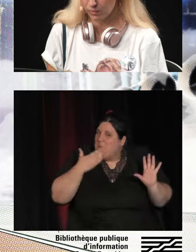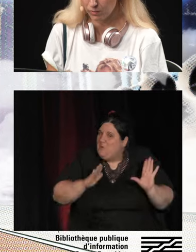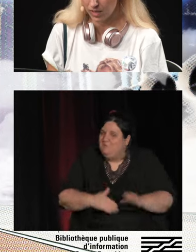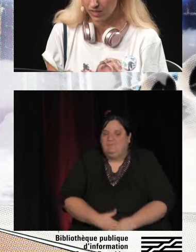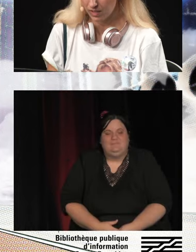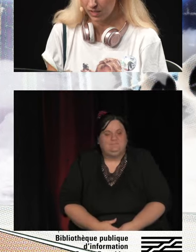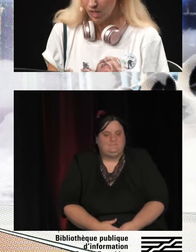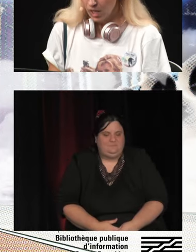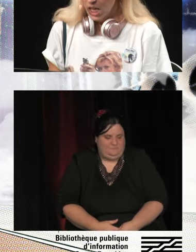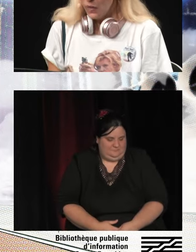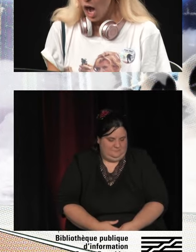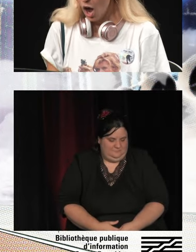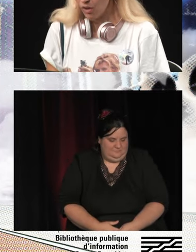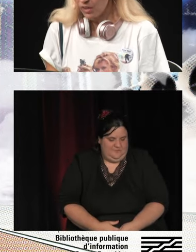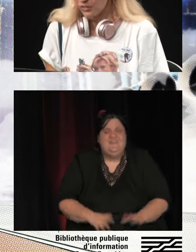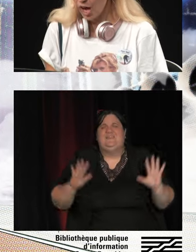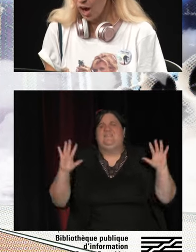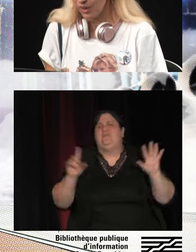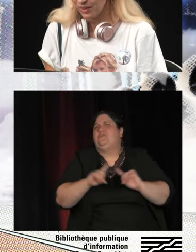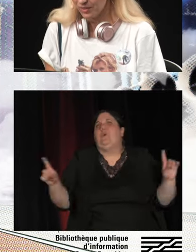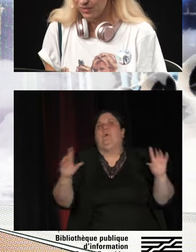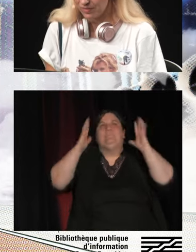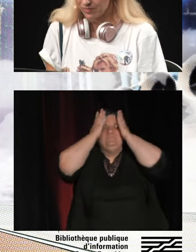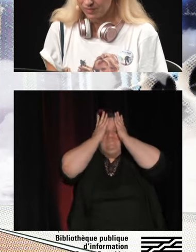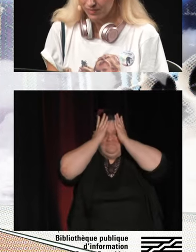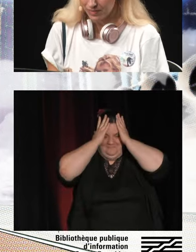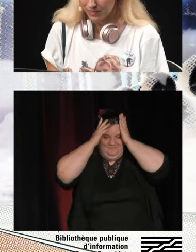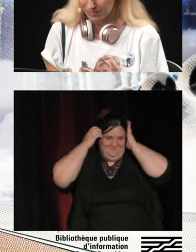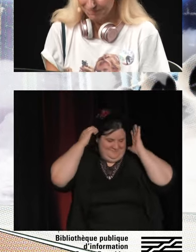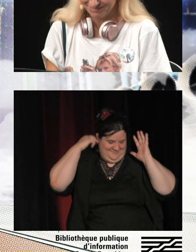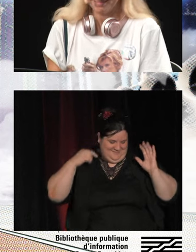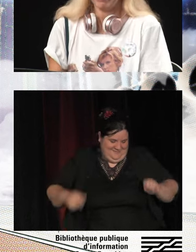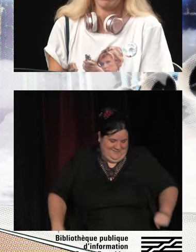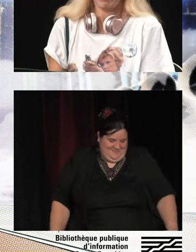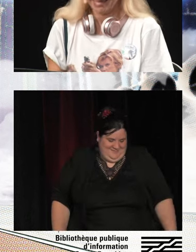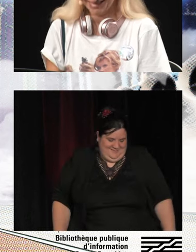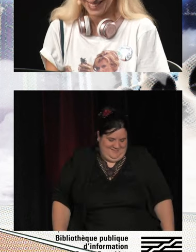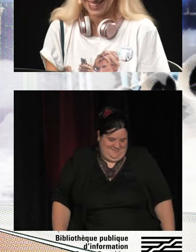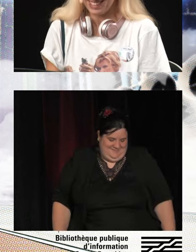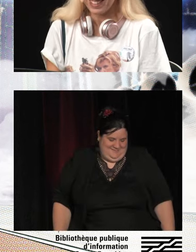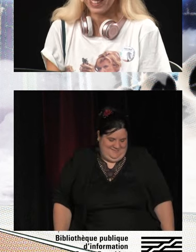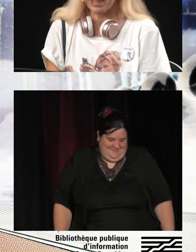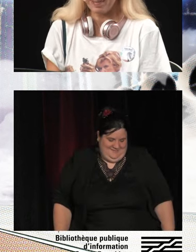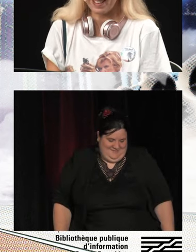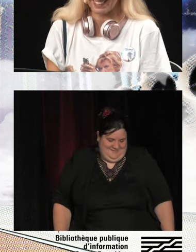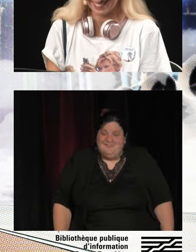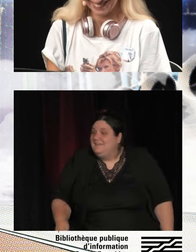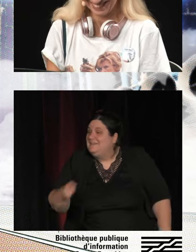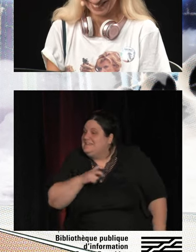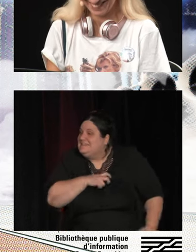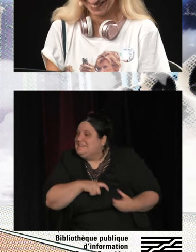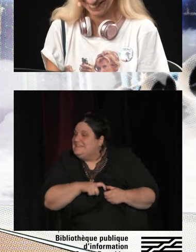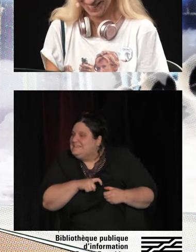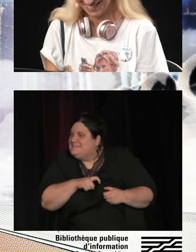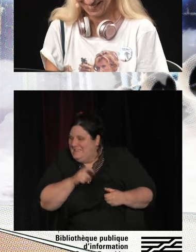Oui, une fois... Non ! Non ! Vous avez flippé, hein?